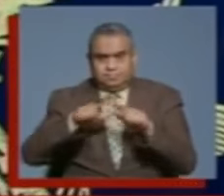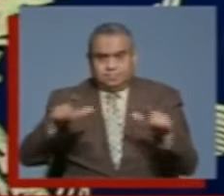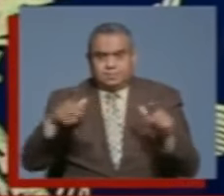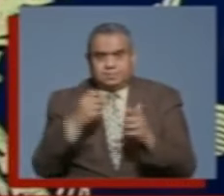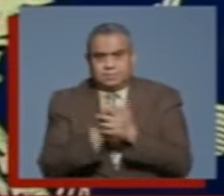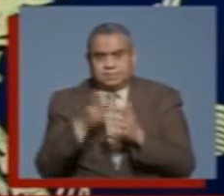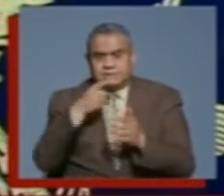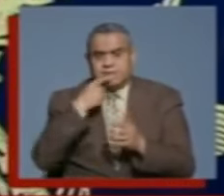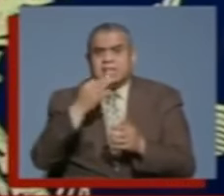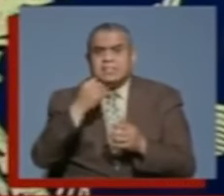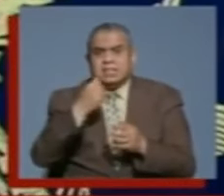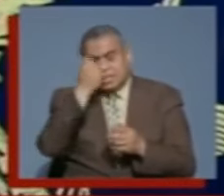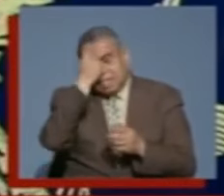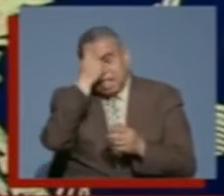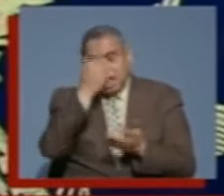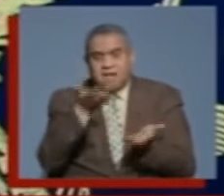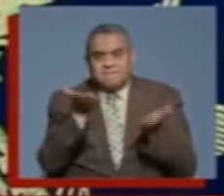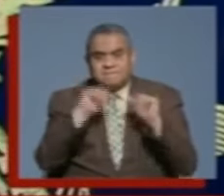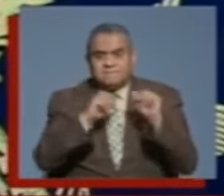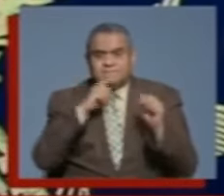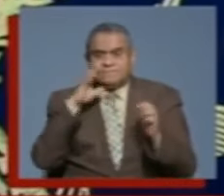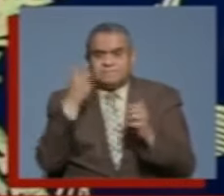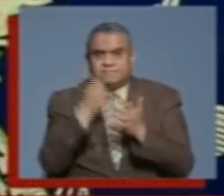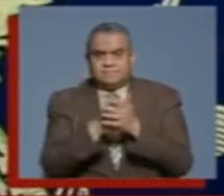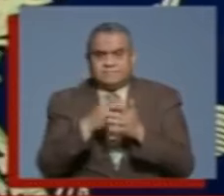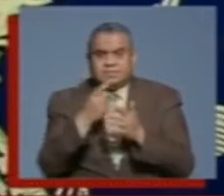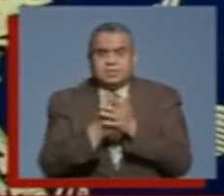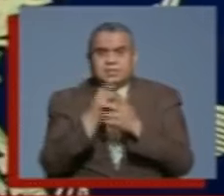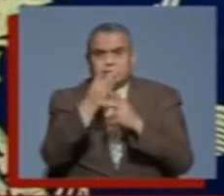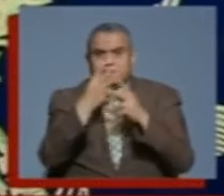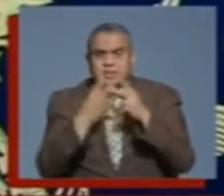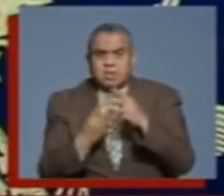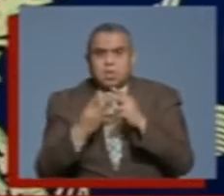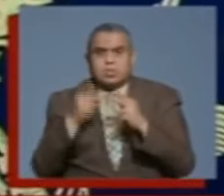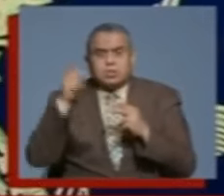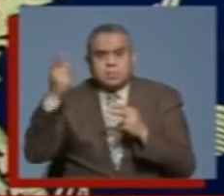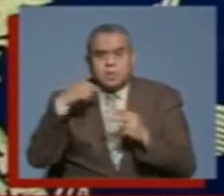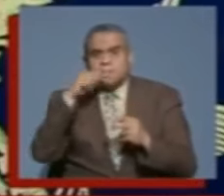30,000، تلتينهم من النساء والأطفال،